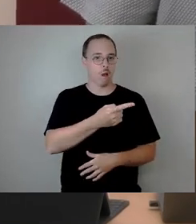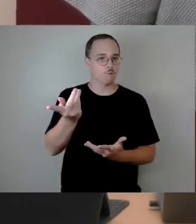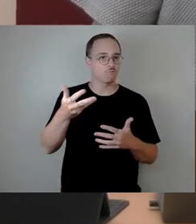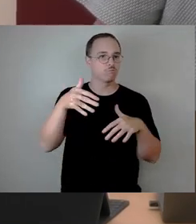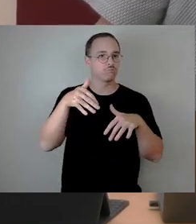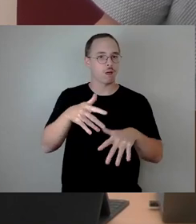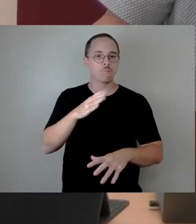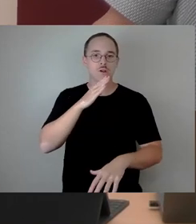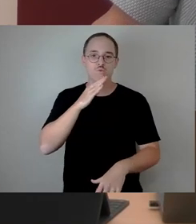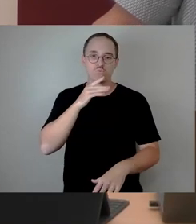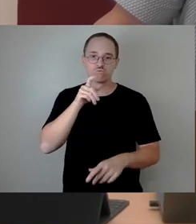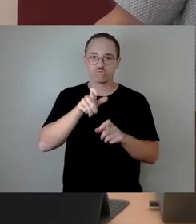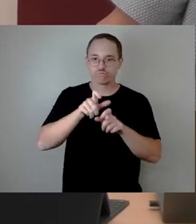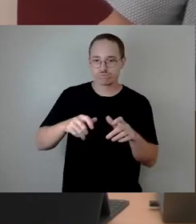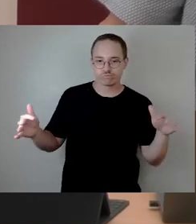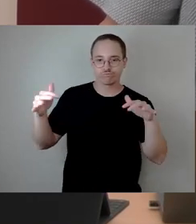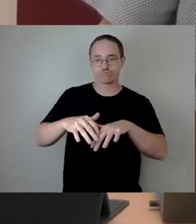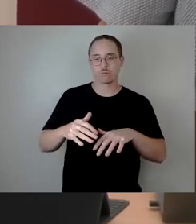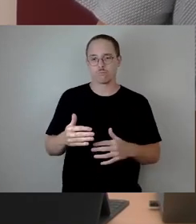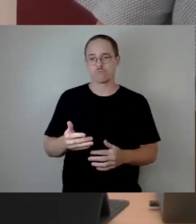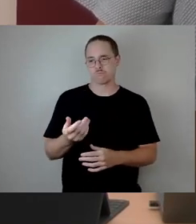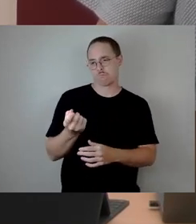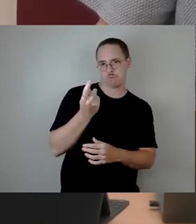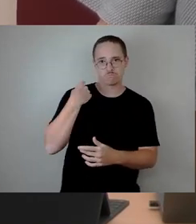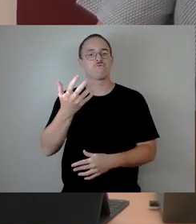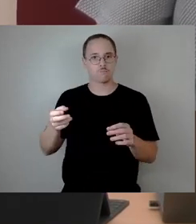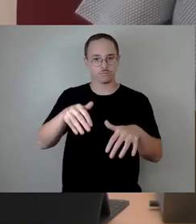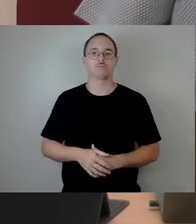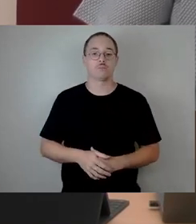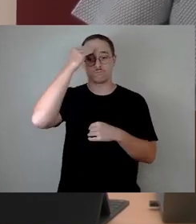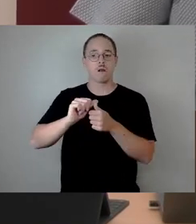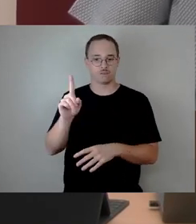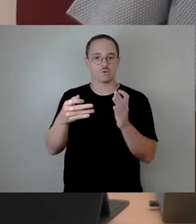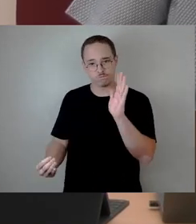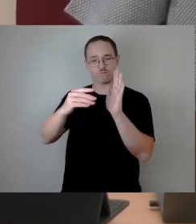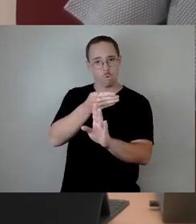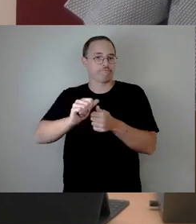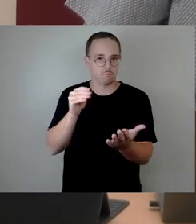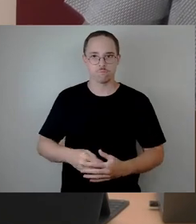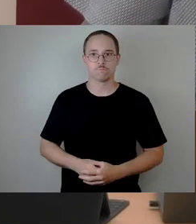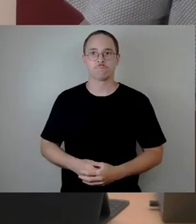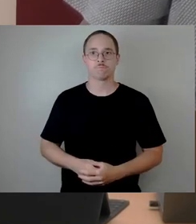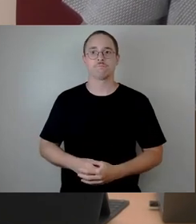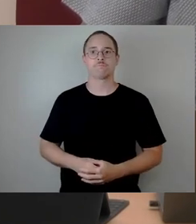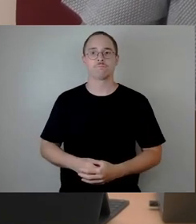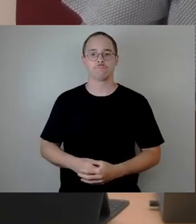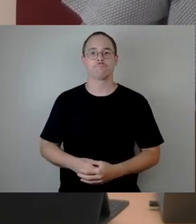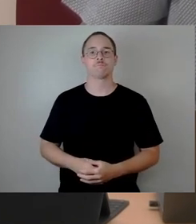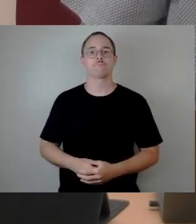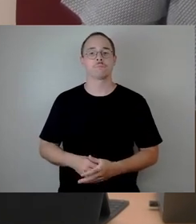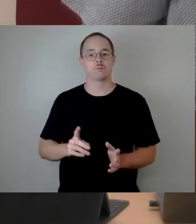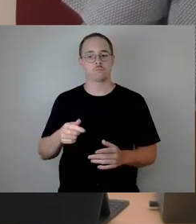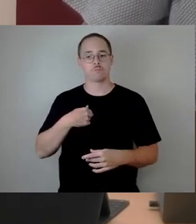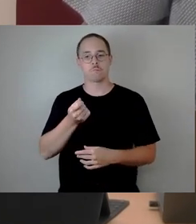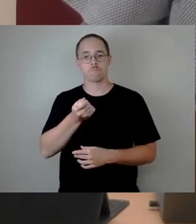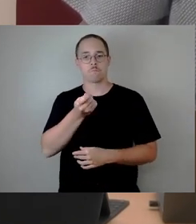wird. Bevor ich Sie offiziell begrüße und Ihre Verpflichtung vornehme, folgende Hinweise und